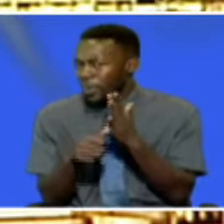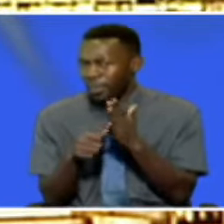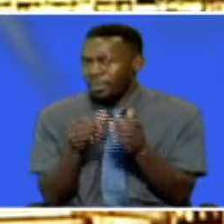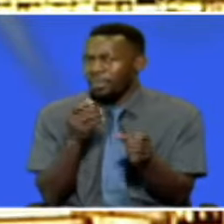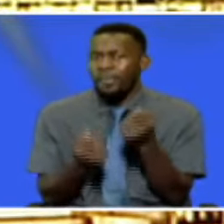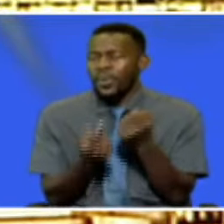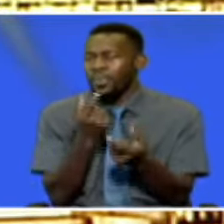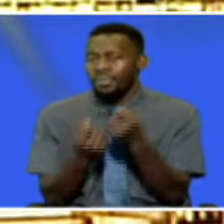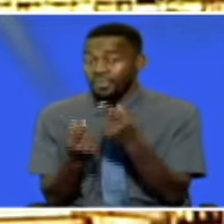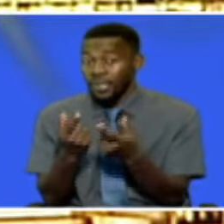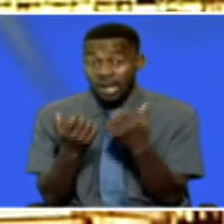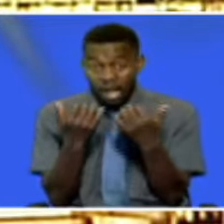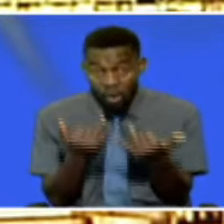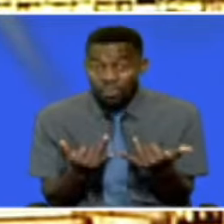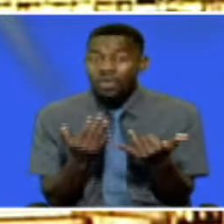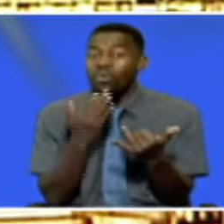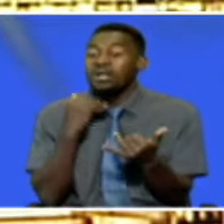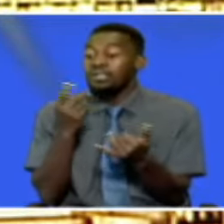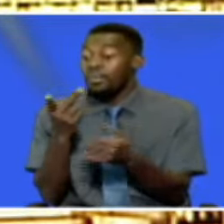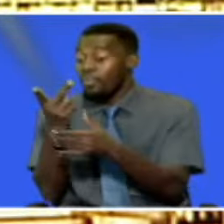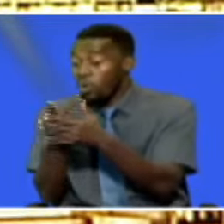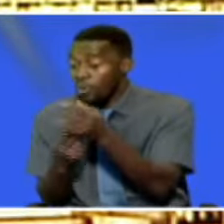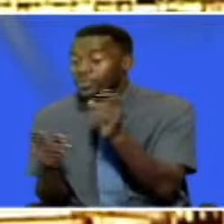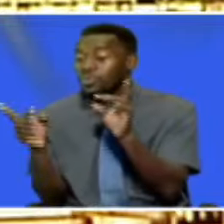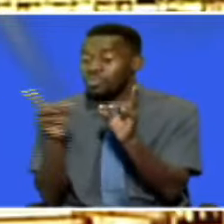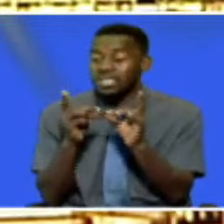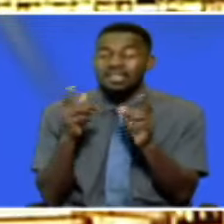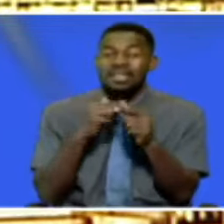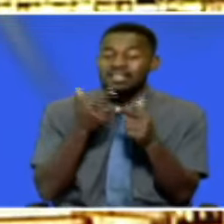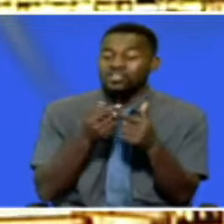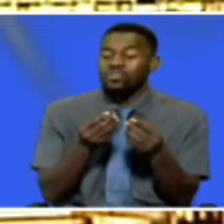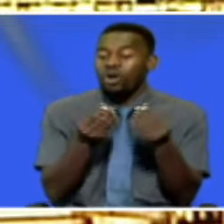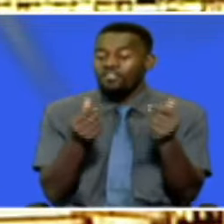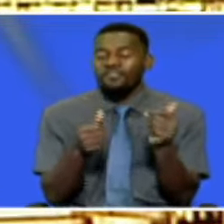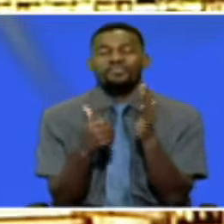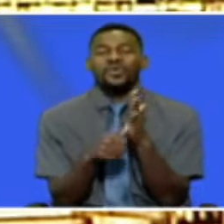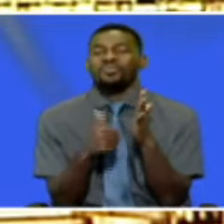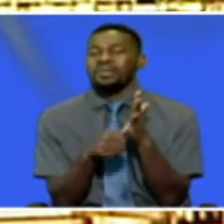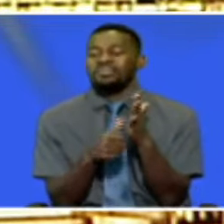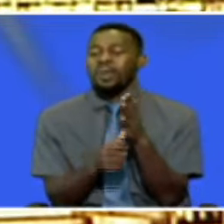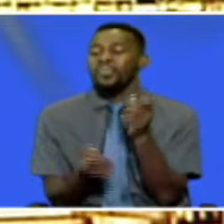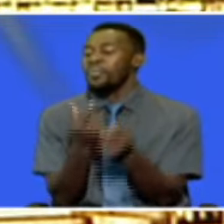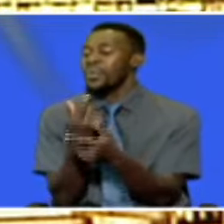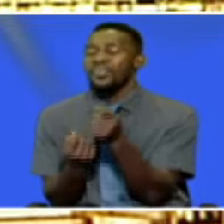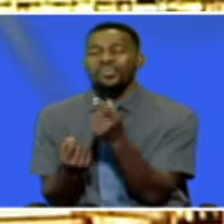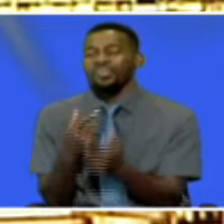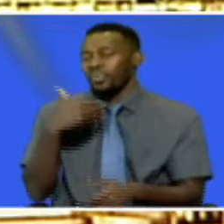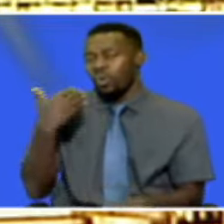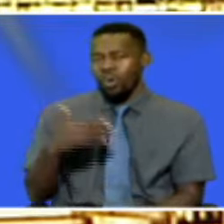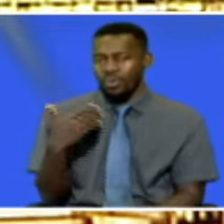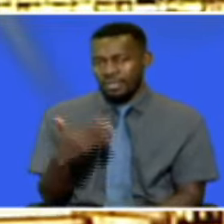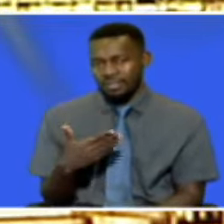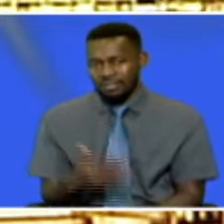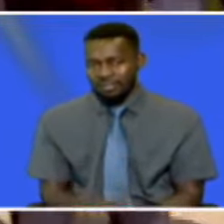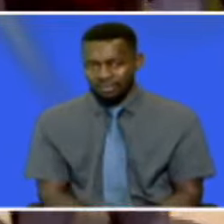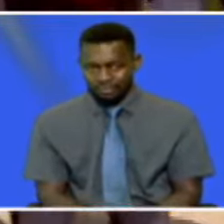naibu wake ili kusuluhisha tofauti zao ambazo zimekuwa wazi hivi karibuni. Ken Geshuhi